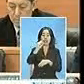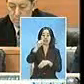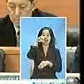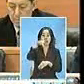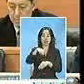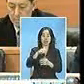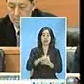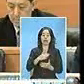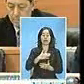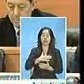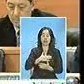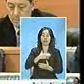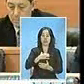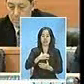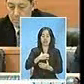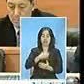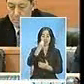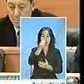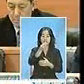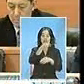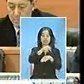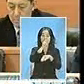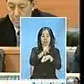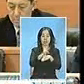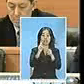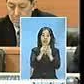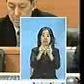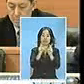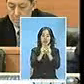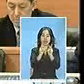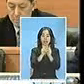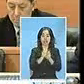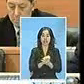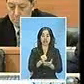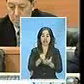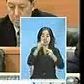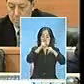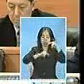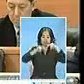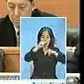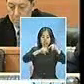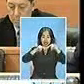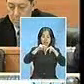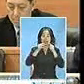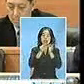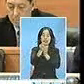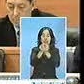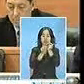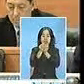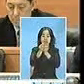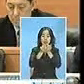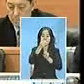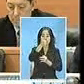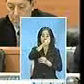มอยากจะให้ท่านประธานคณะกรรมการพิจารณาร่างอธิบายจะดีก